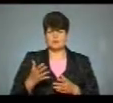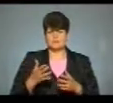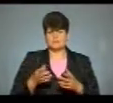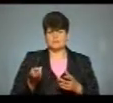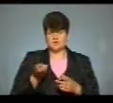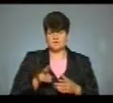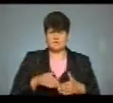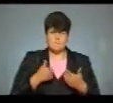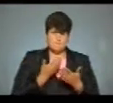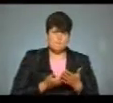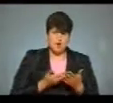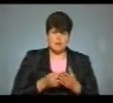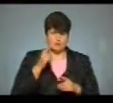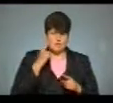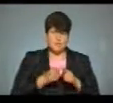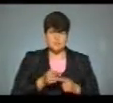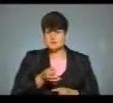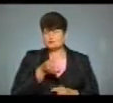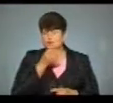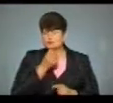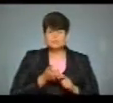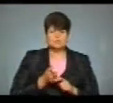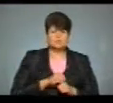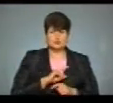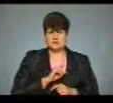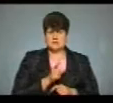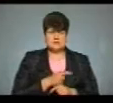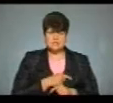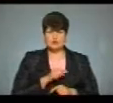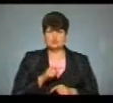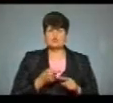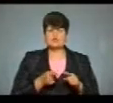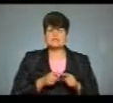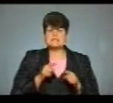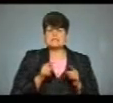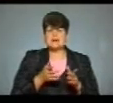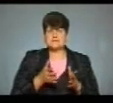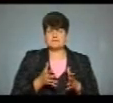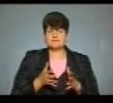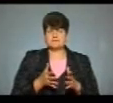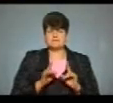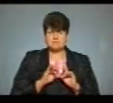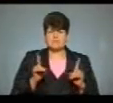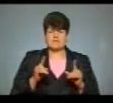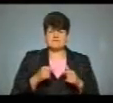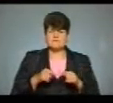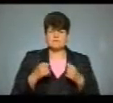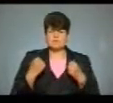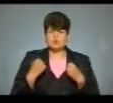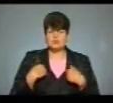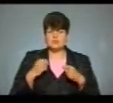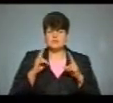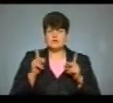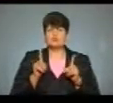і вже як сподобалось дуже сильно, тому що це, як сказати, така екстремальний вид спорту. Не знаю, що